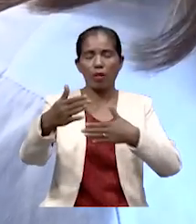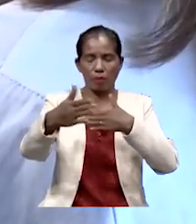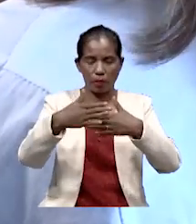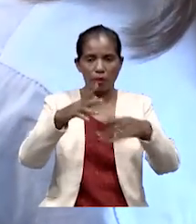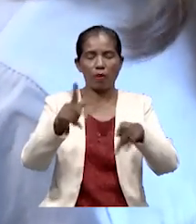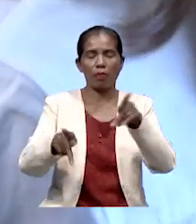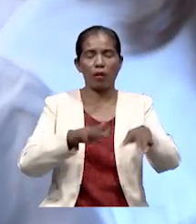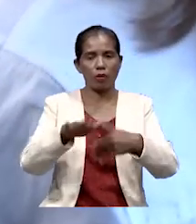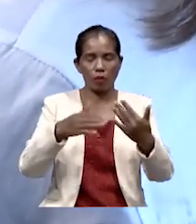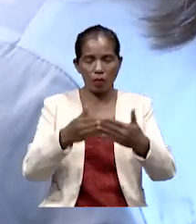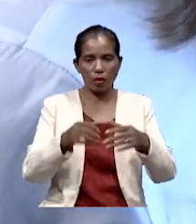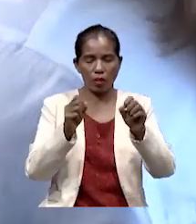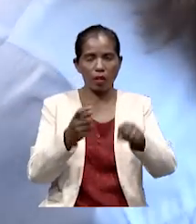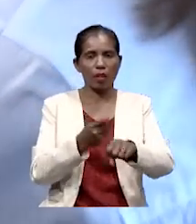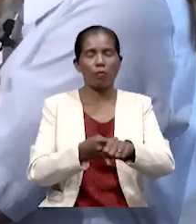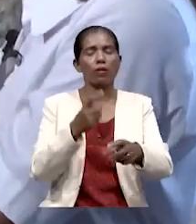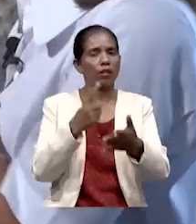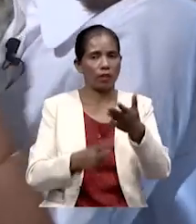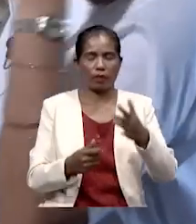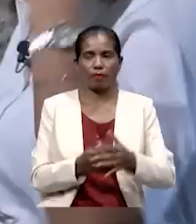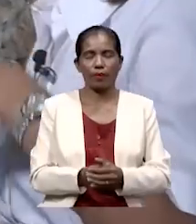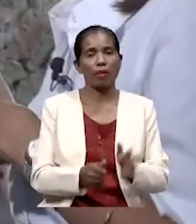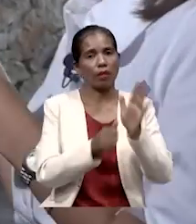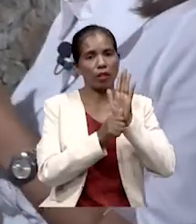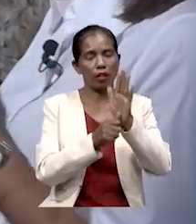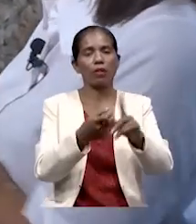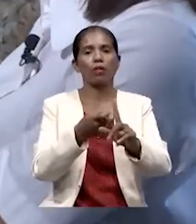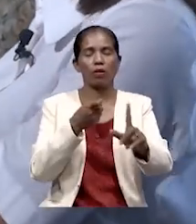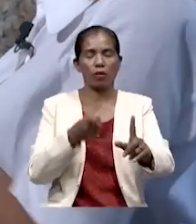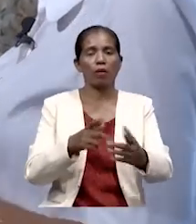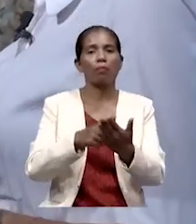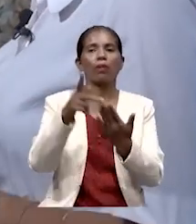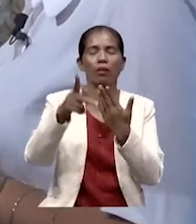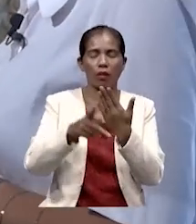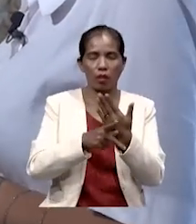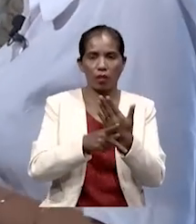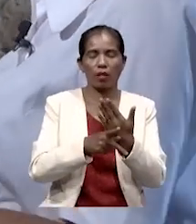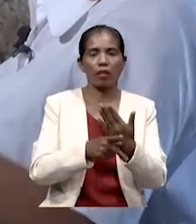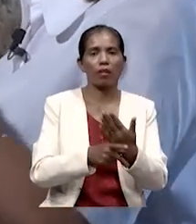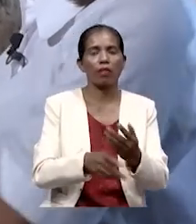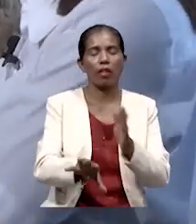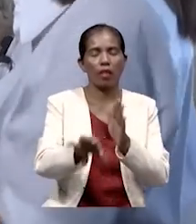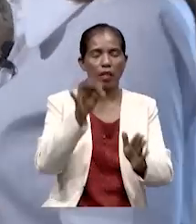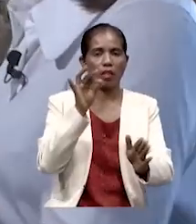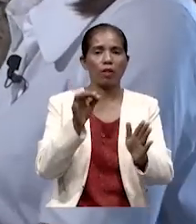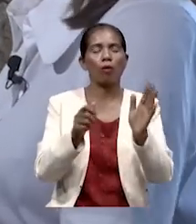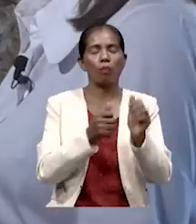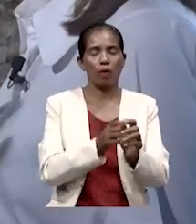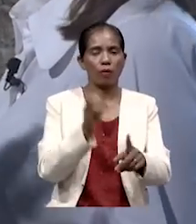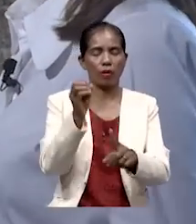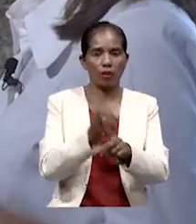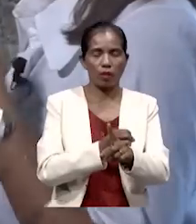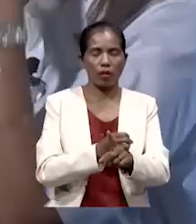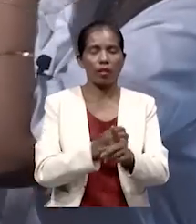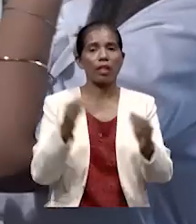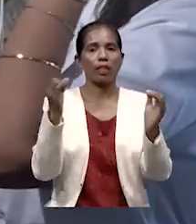ia situação no condição sai da det. Apresentadora nebe conhecido liu si programa Mata Najwa ne, hetan oportunidade entrevista eksklusivo ho